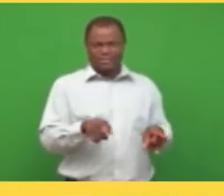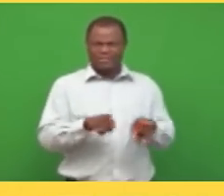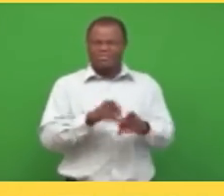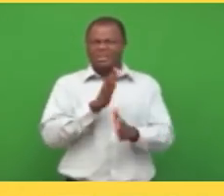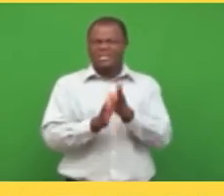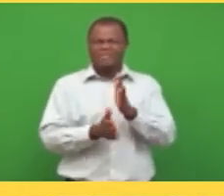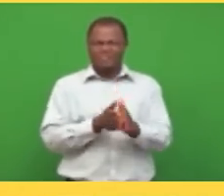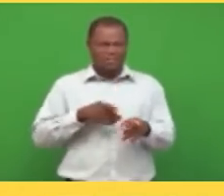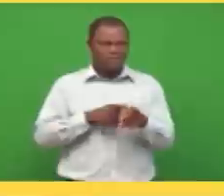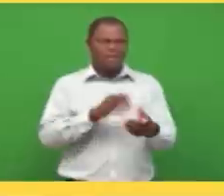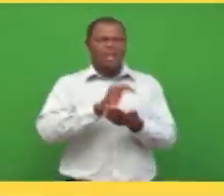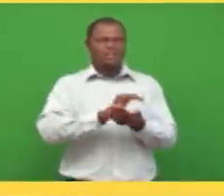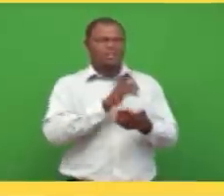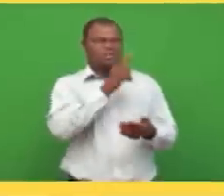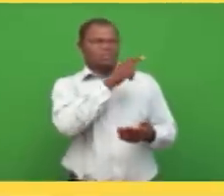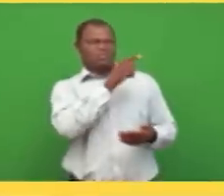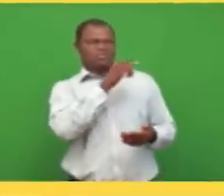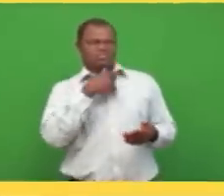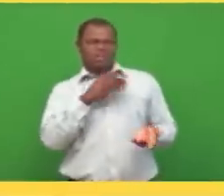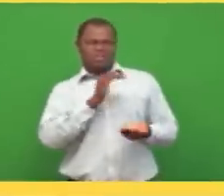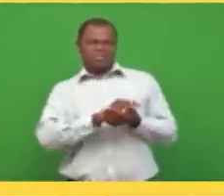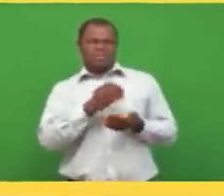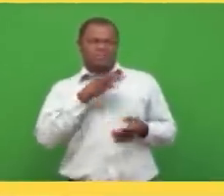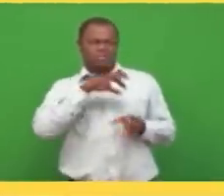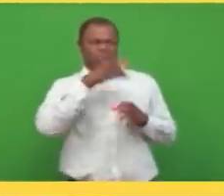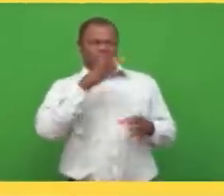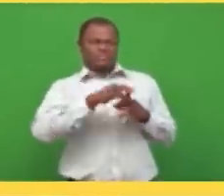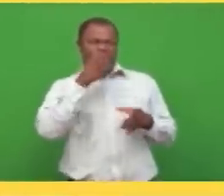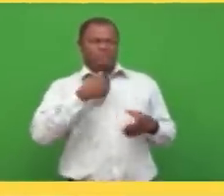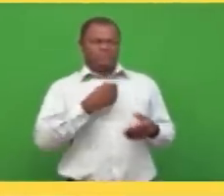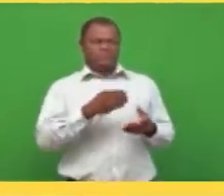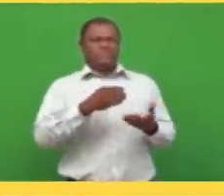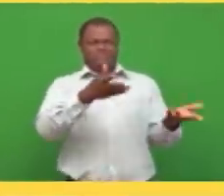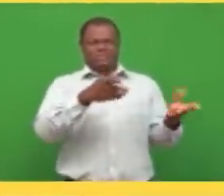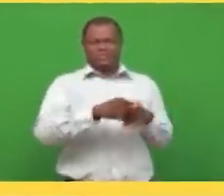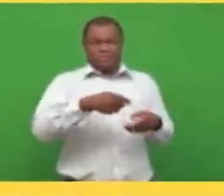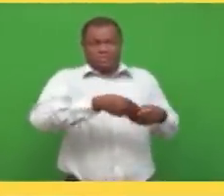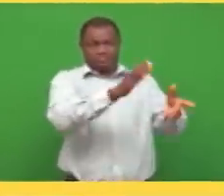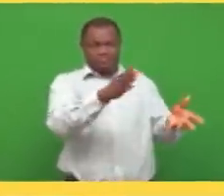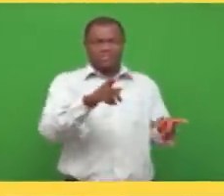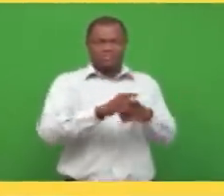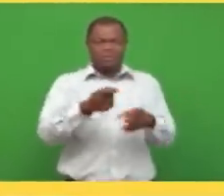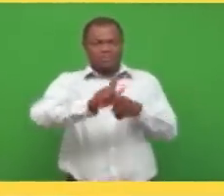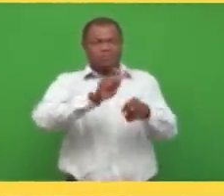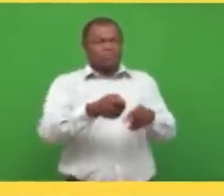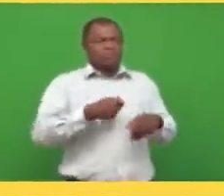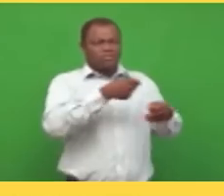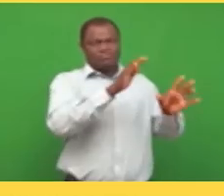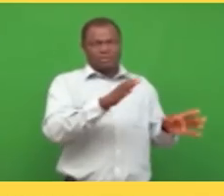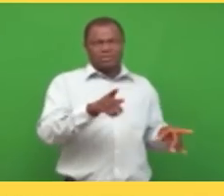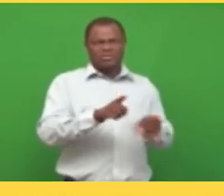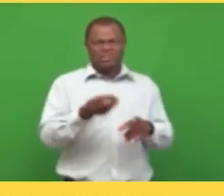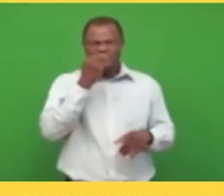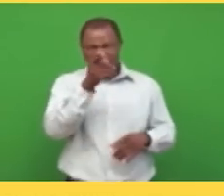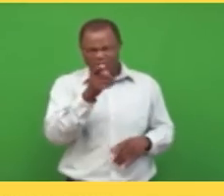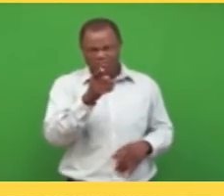mutsika nemagariro edu ekunzi vauya amwe nemangu ndavapa machipsi, ndavapa mapotato crispy, ndavapa drinki,